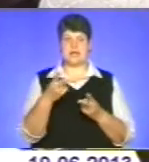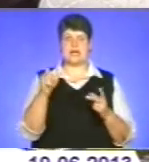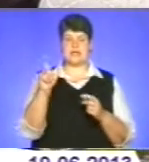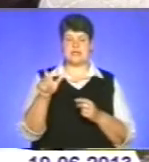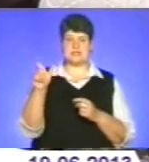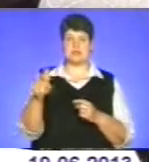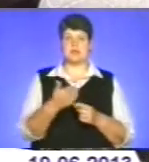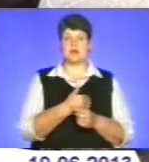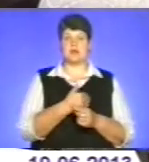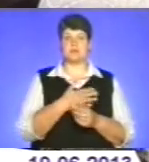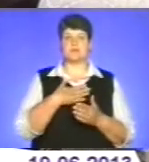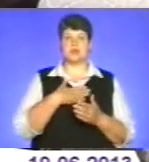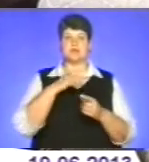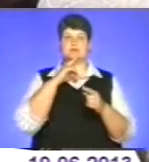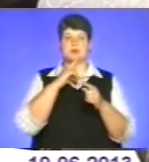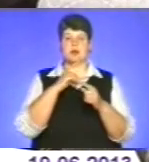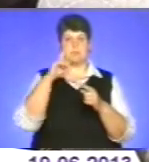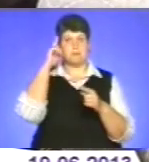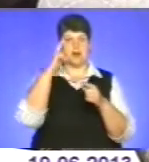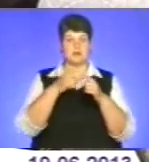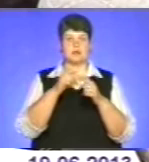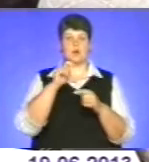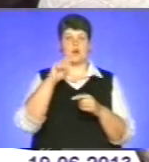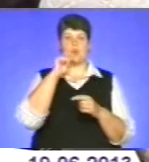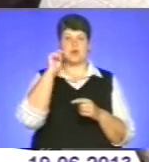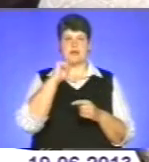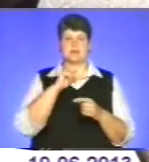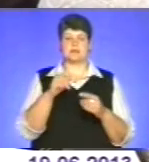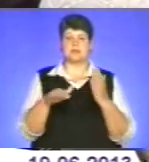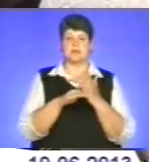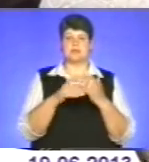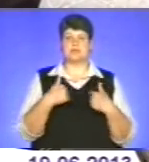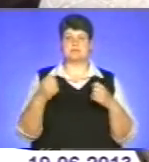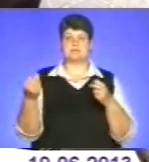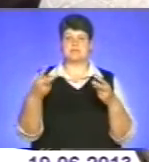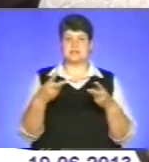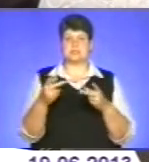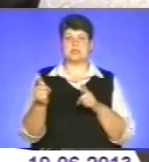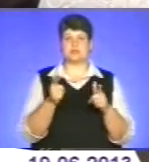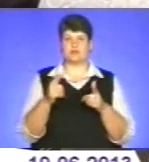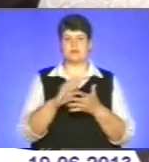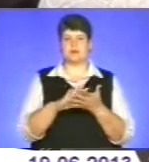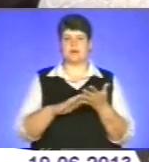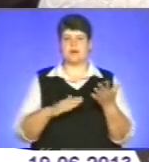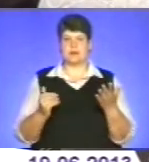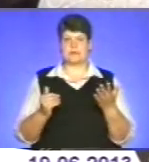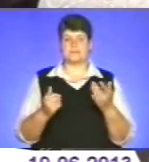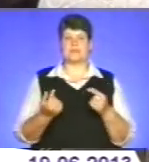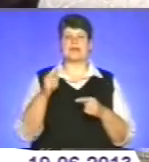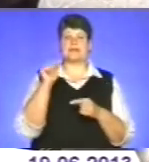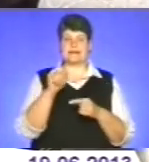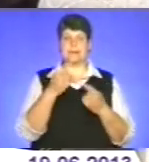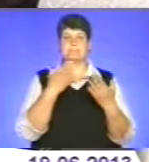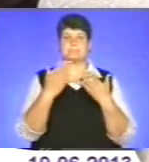щоб наші браття-українці допомогли нам зі спеціалістами в підготовці їх і так далі. Такі переговори